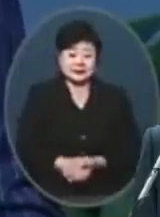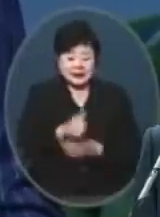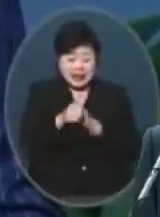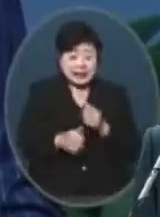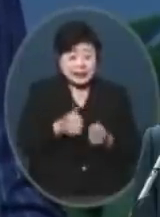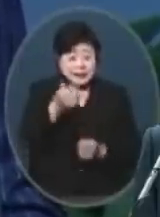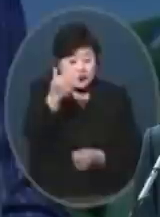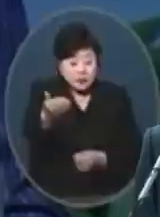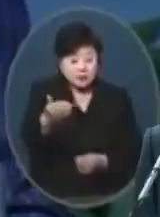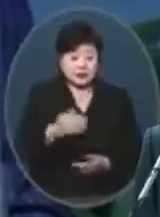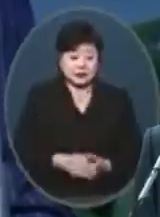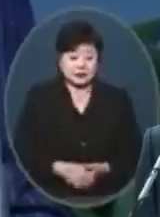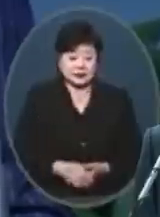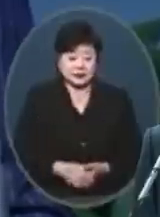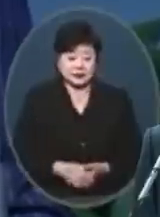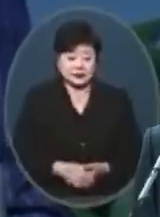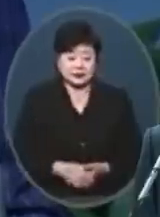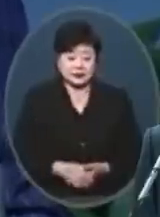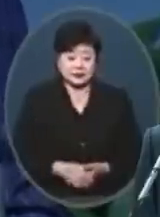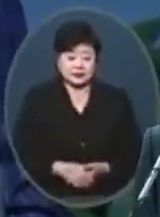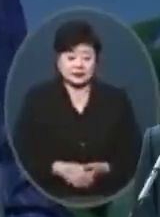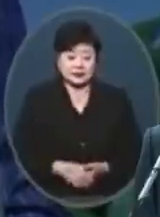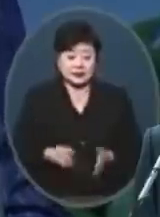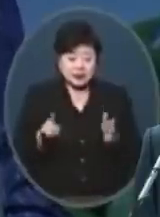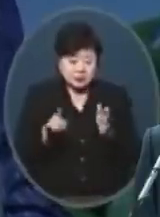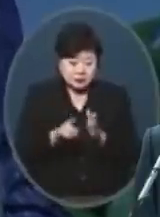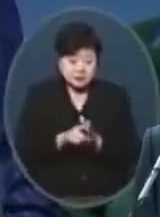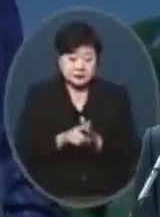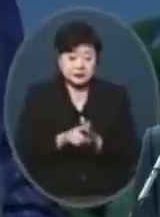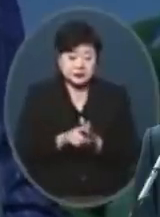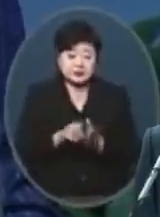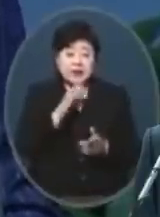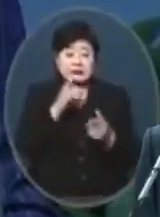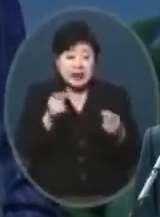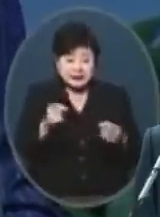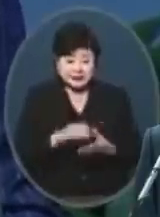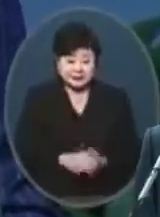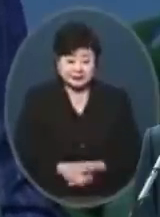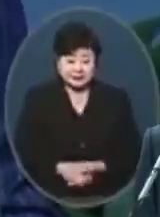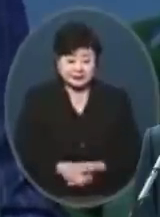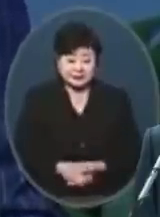하나님이 여러분의 하나님인 것을 믿으셔야 아멘을 하십니다.